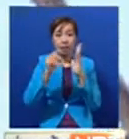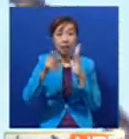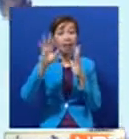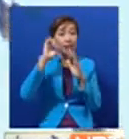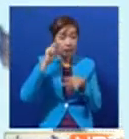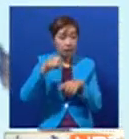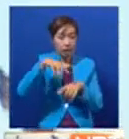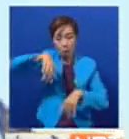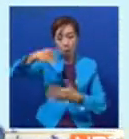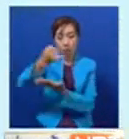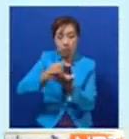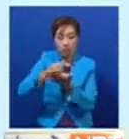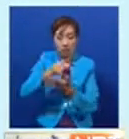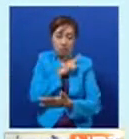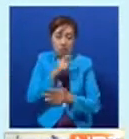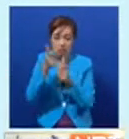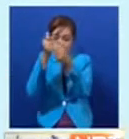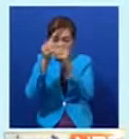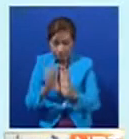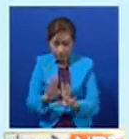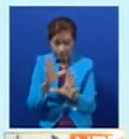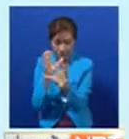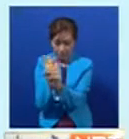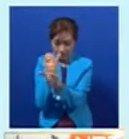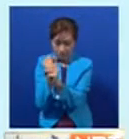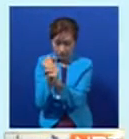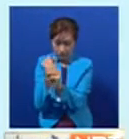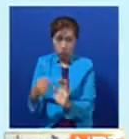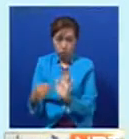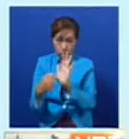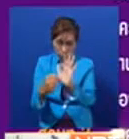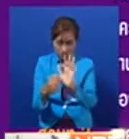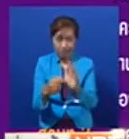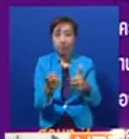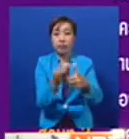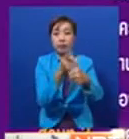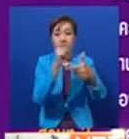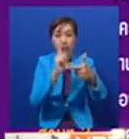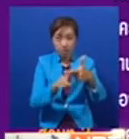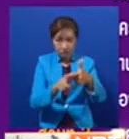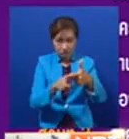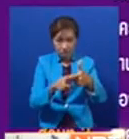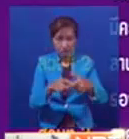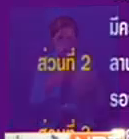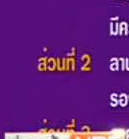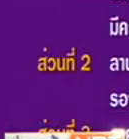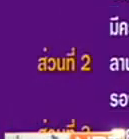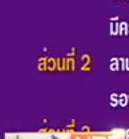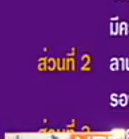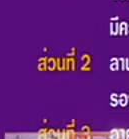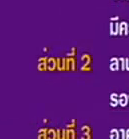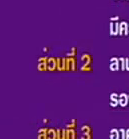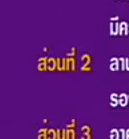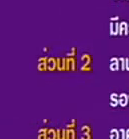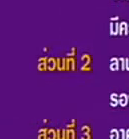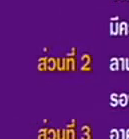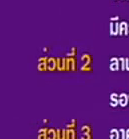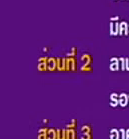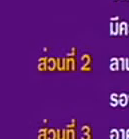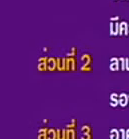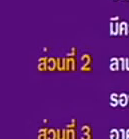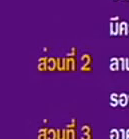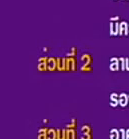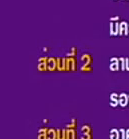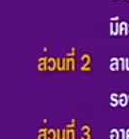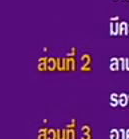รเป็นผู้ออกแบบและปั้นพระบรมรูปต้นแบบส่วนที่2พื้นที่ลานอเนกประสงค์ประมาณ91ไร่และส่วนที่